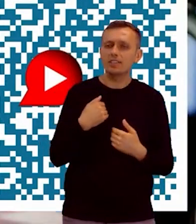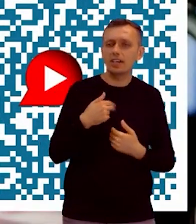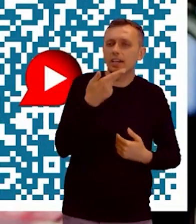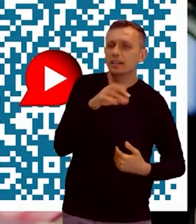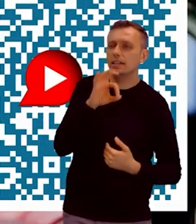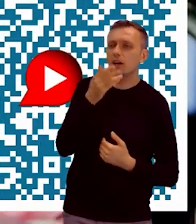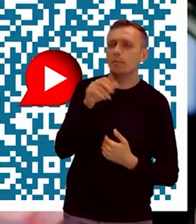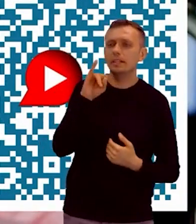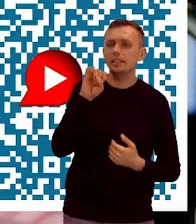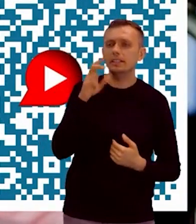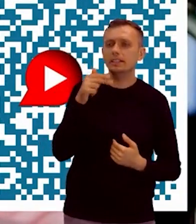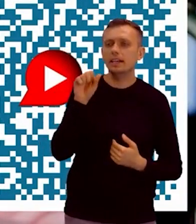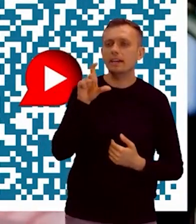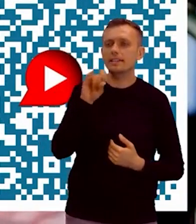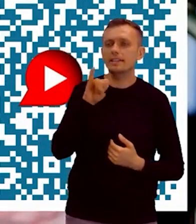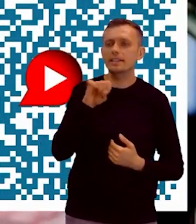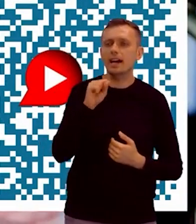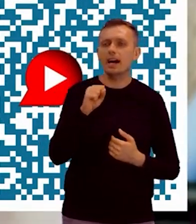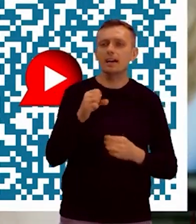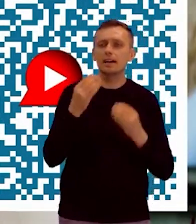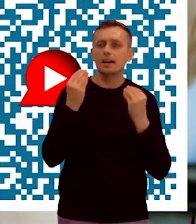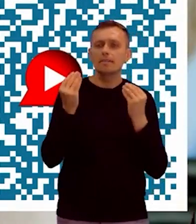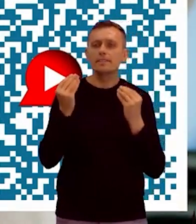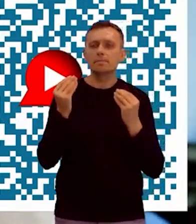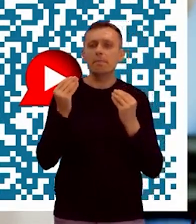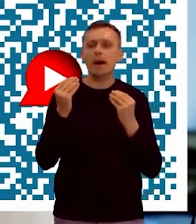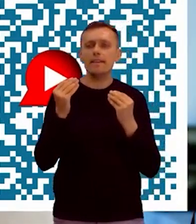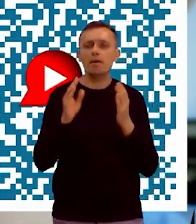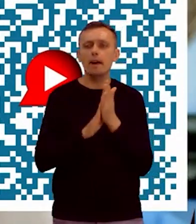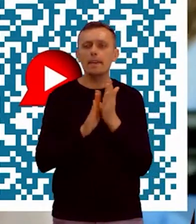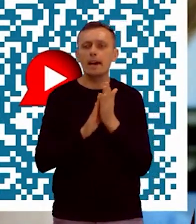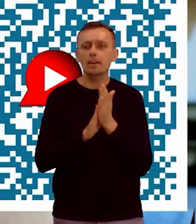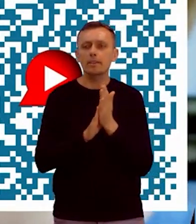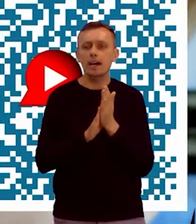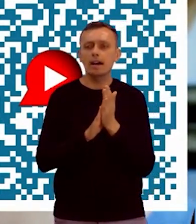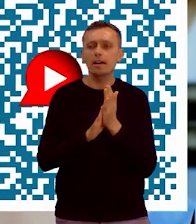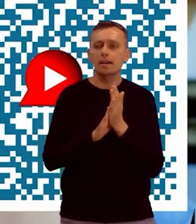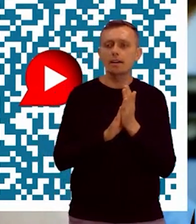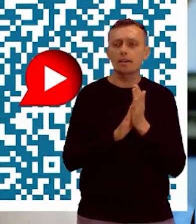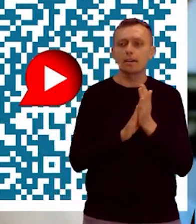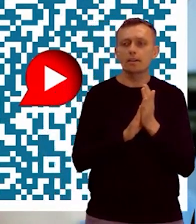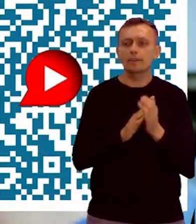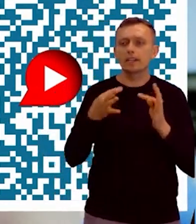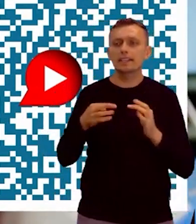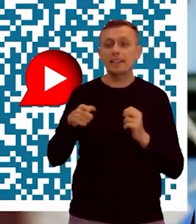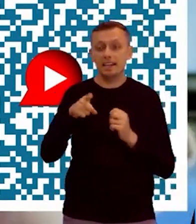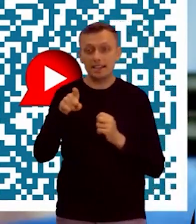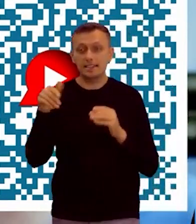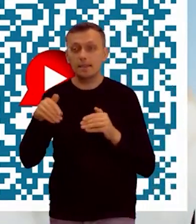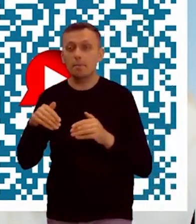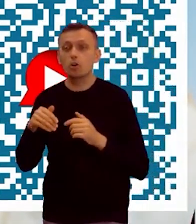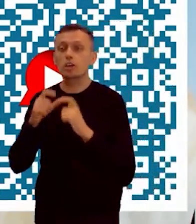bardzo prestiżowej nagrody Kuźnia Mistrzów Mowy Polskiej. Teraz potrzebujemy Twojego głosu. Możesz głosować raz